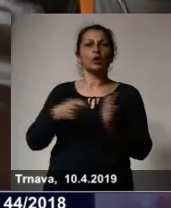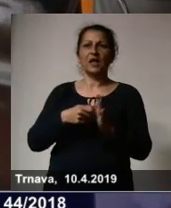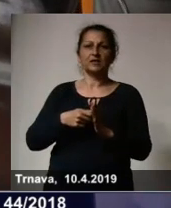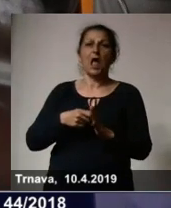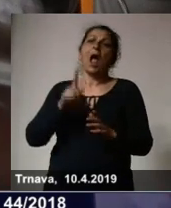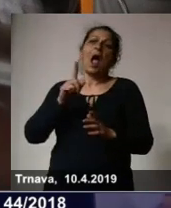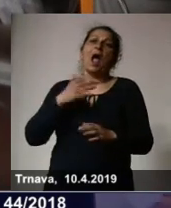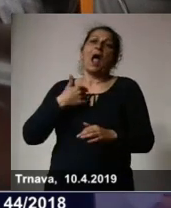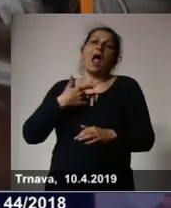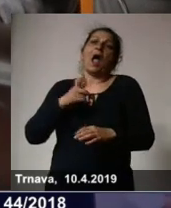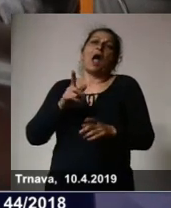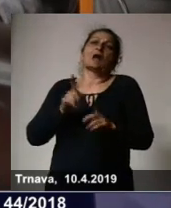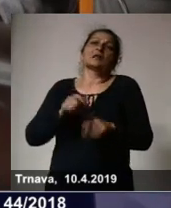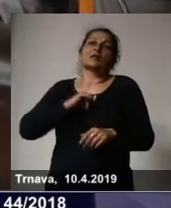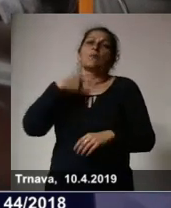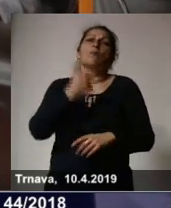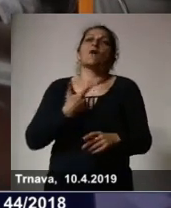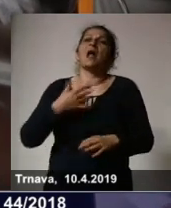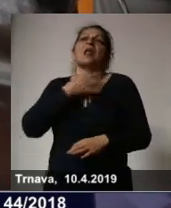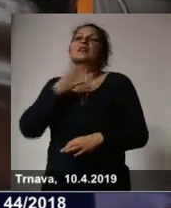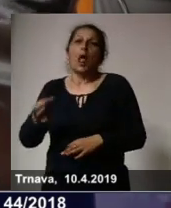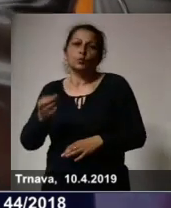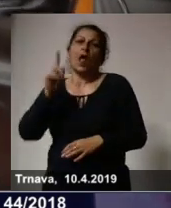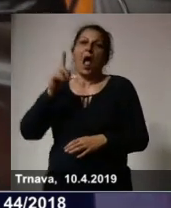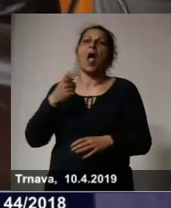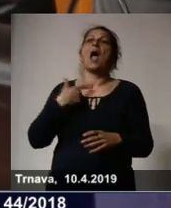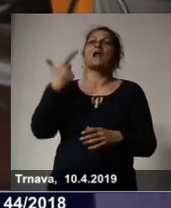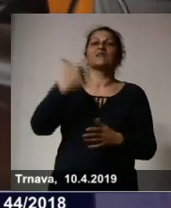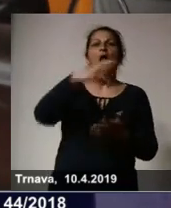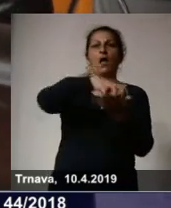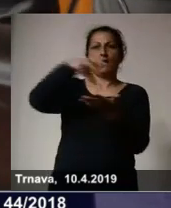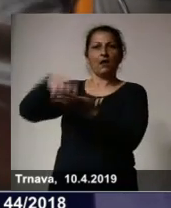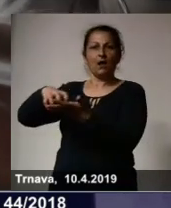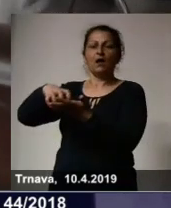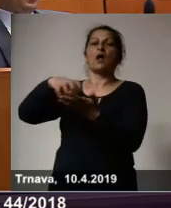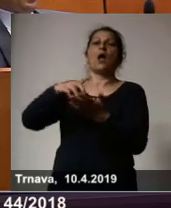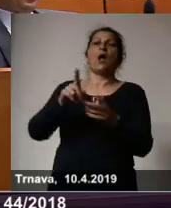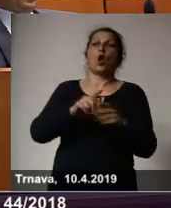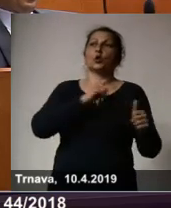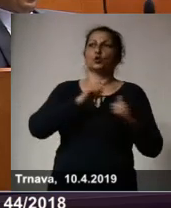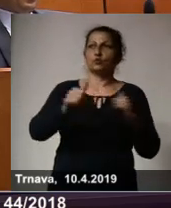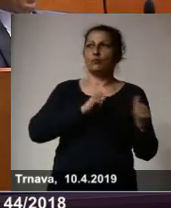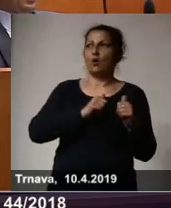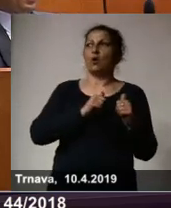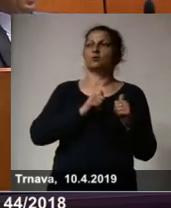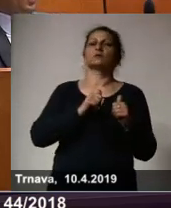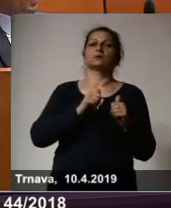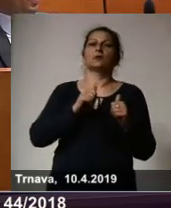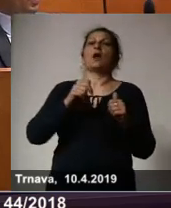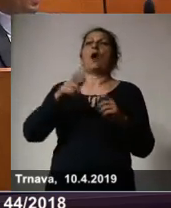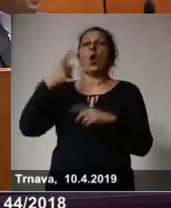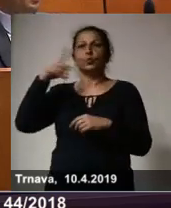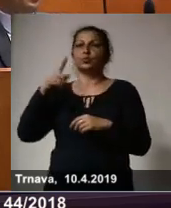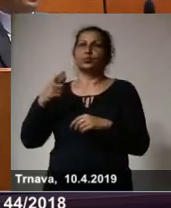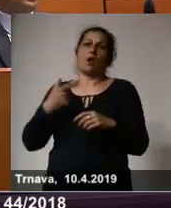s dvomi subjektami v športe personálne prepojený. Ďakujem. Ďakujem. Tento